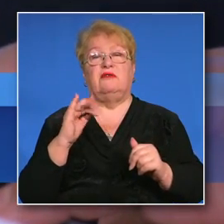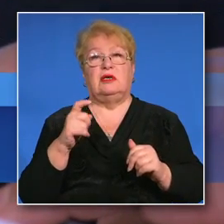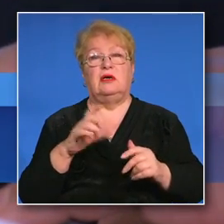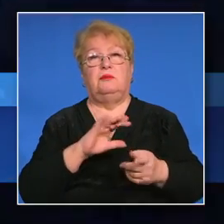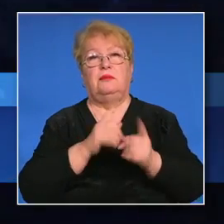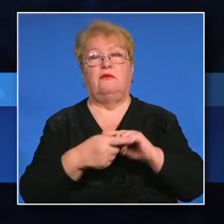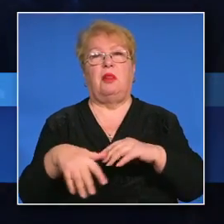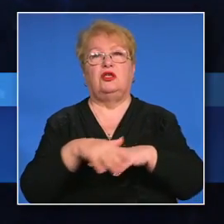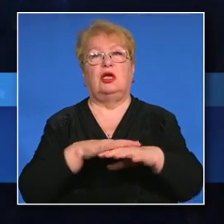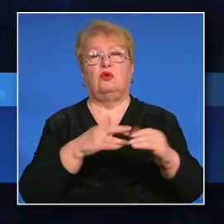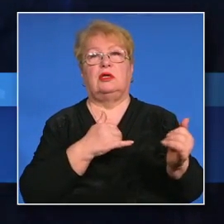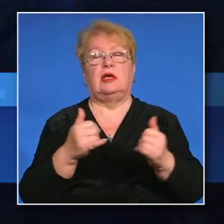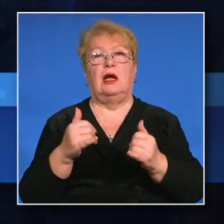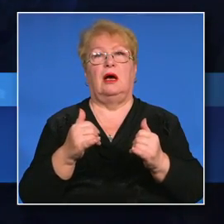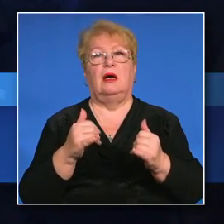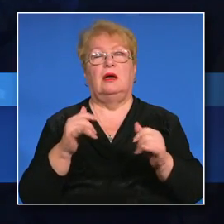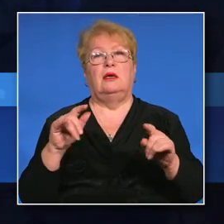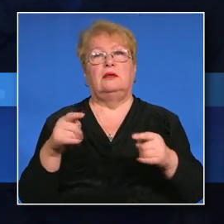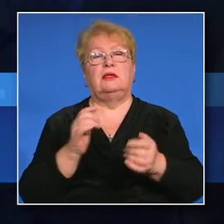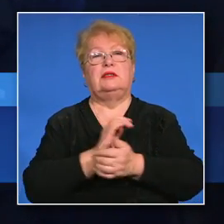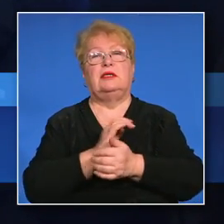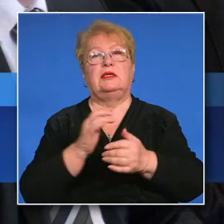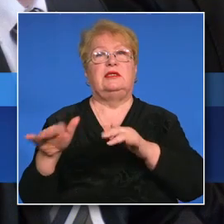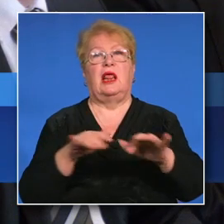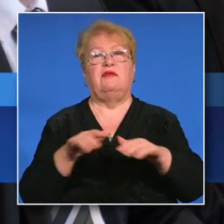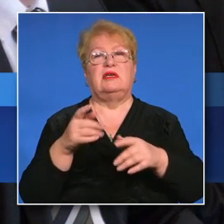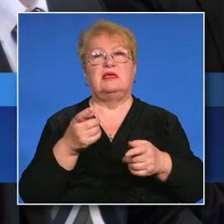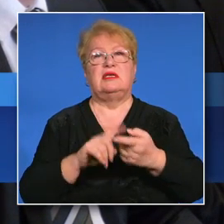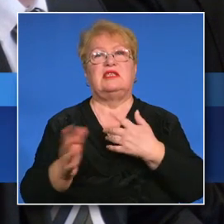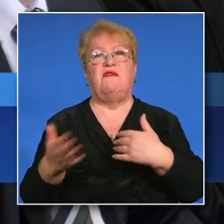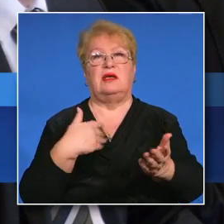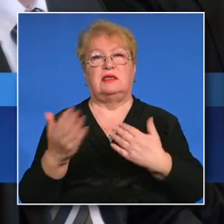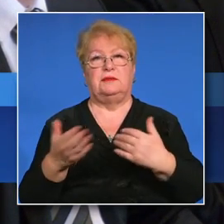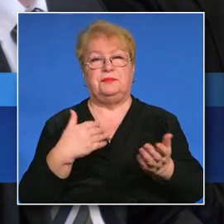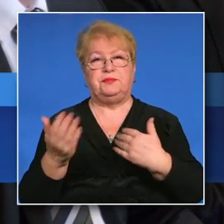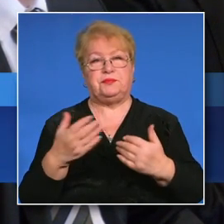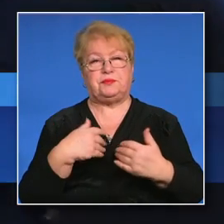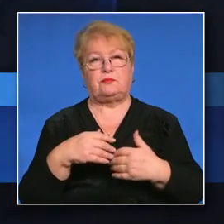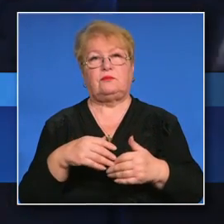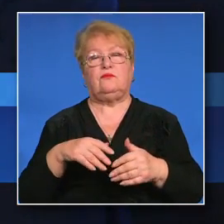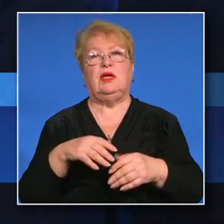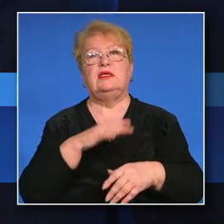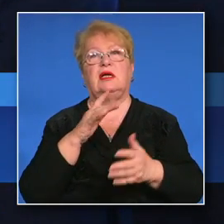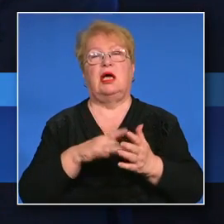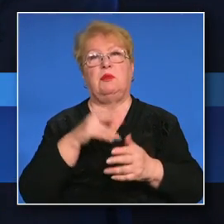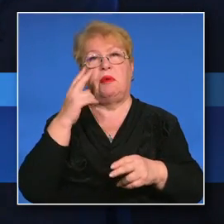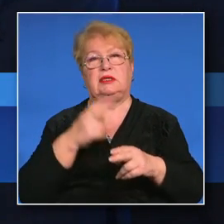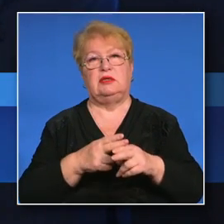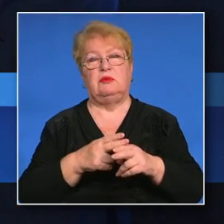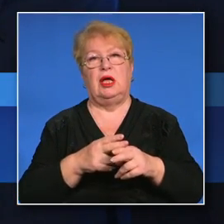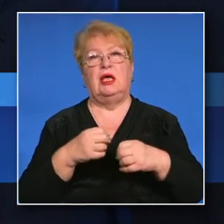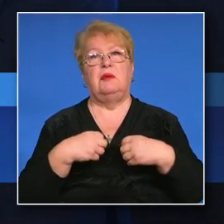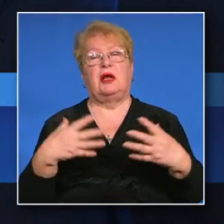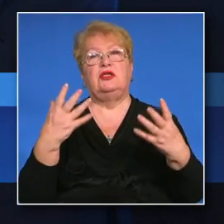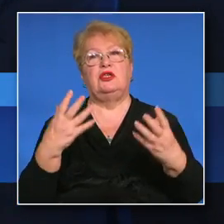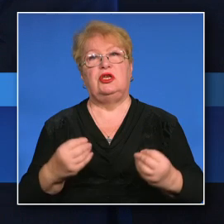превратился в площадку для установления тесных деловых связей. У Гомеля 36 соглашений о сотрудничестве с городами-побратимами. И в праздничный